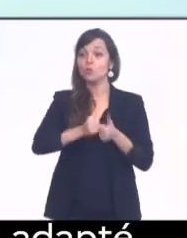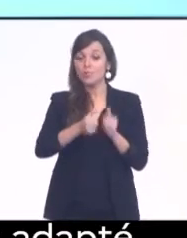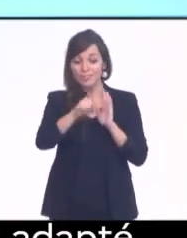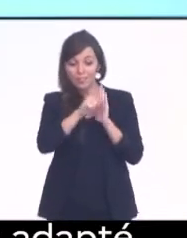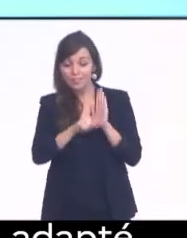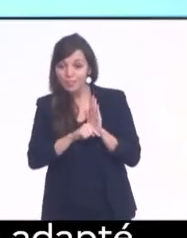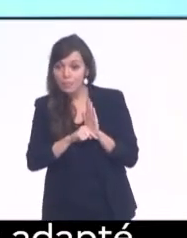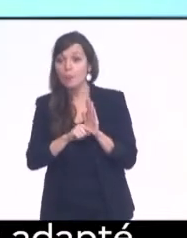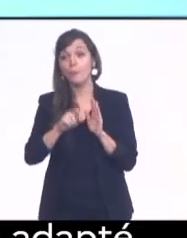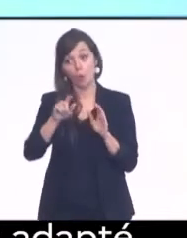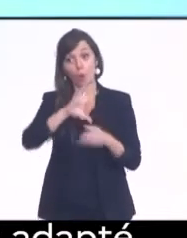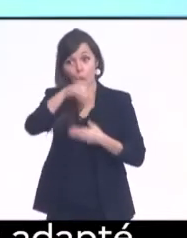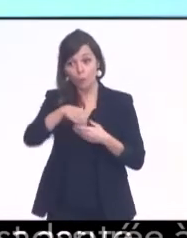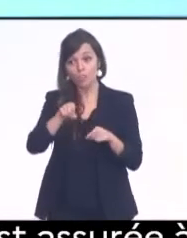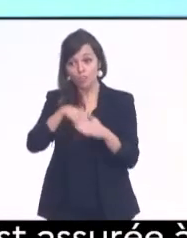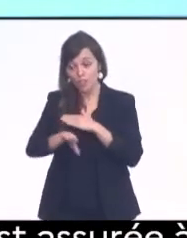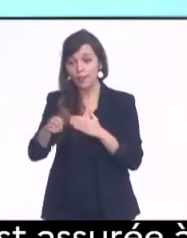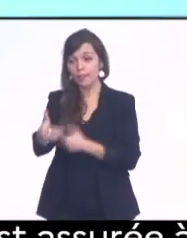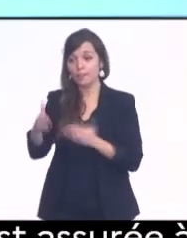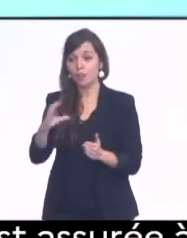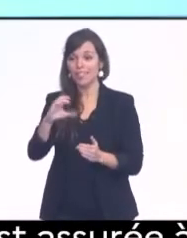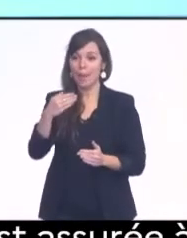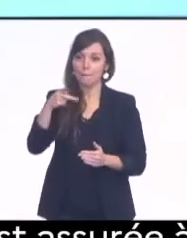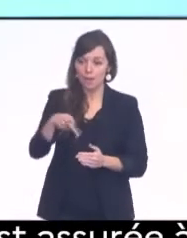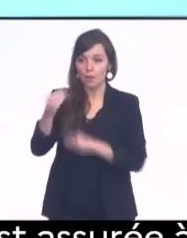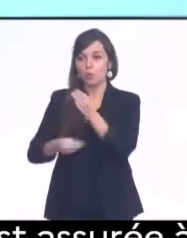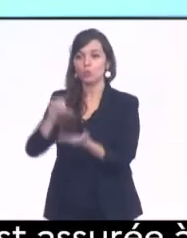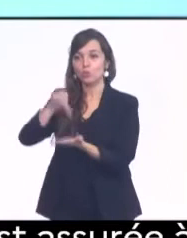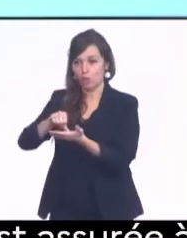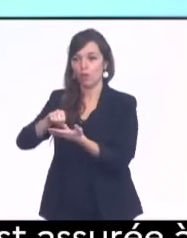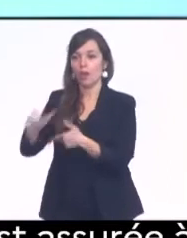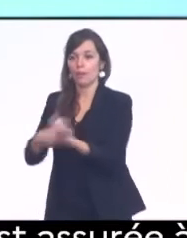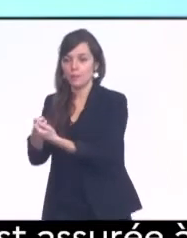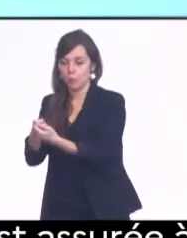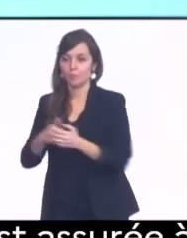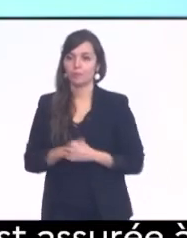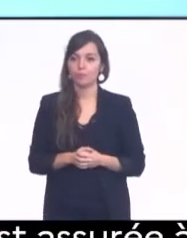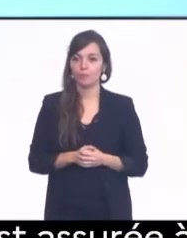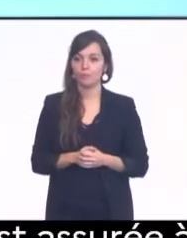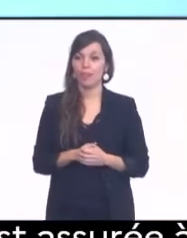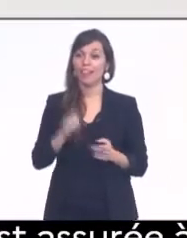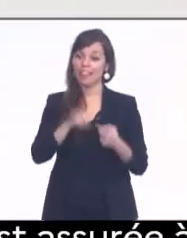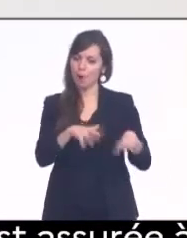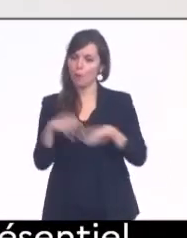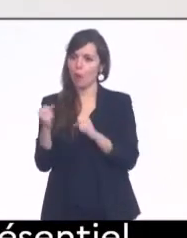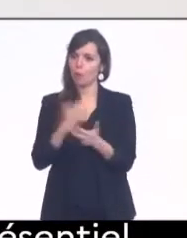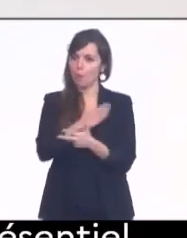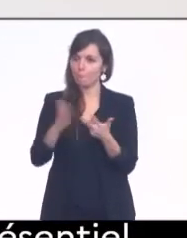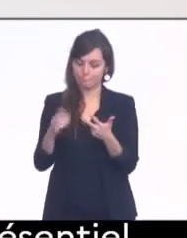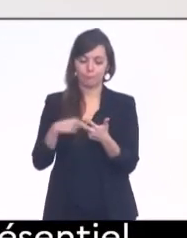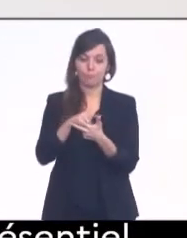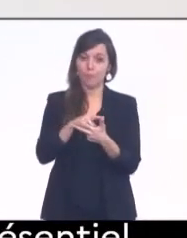dans les centres de réadaptation professionnelle des CRP. Sur l'emploi maintenant, 3 volets. Le maintien dans